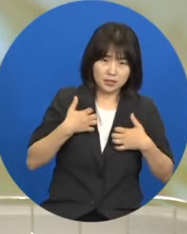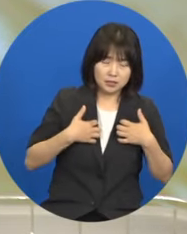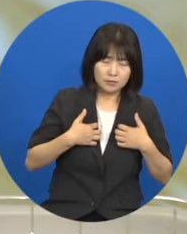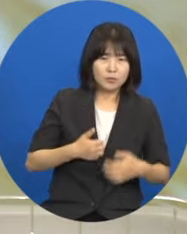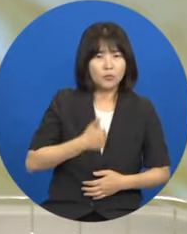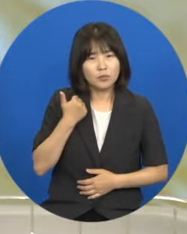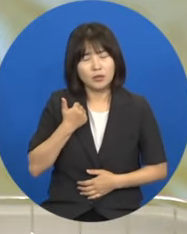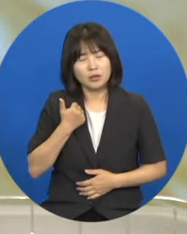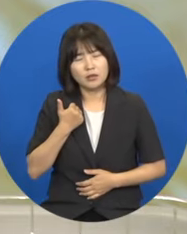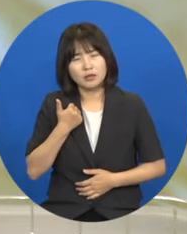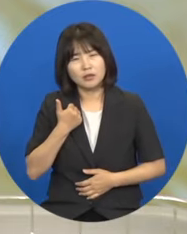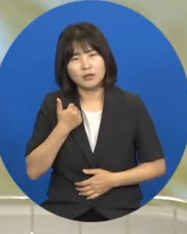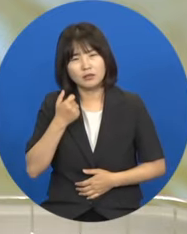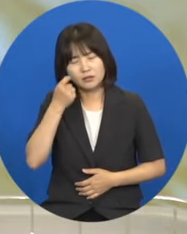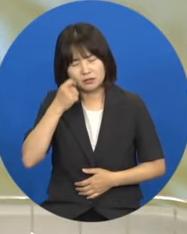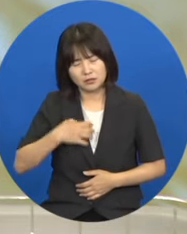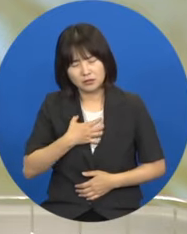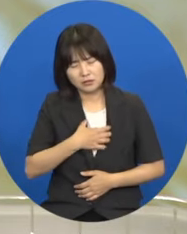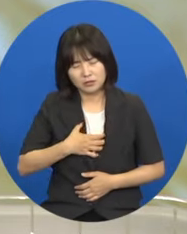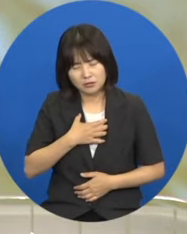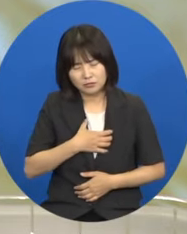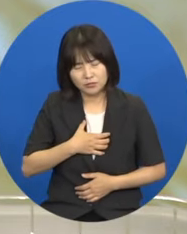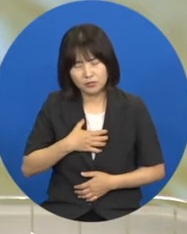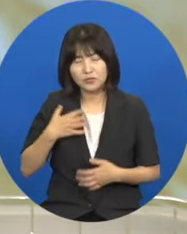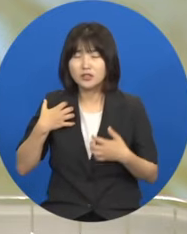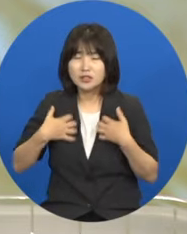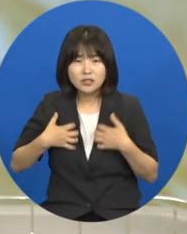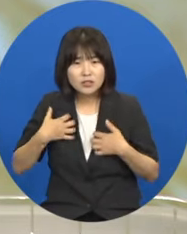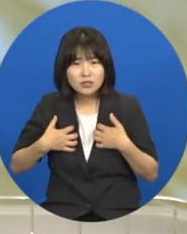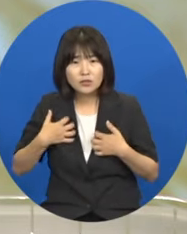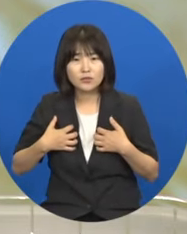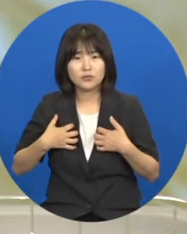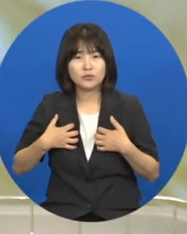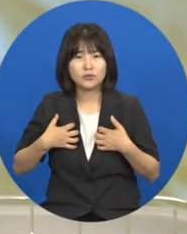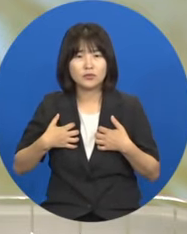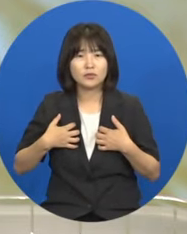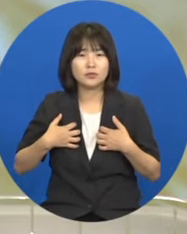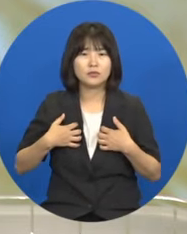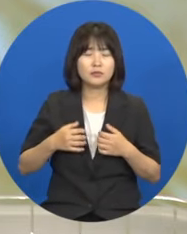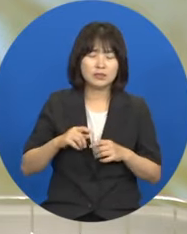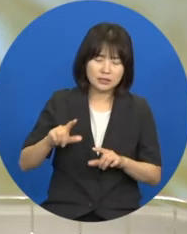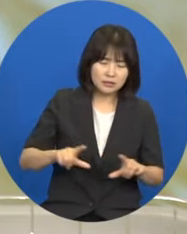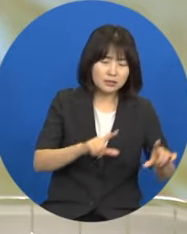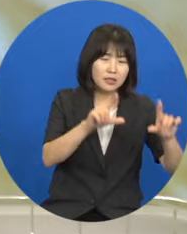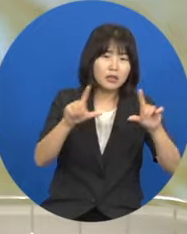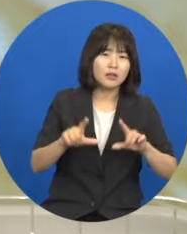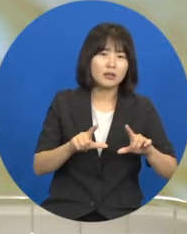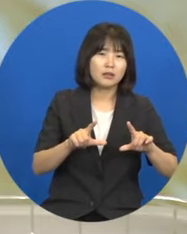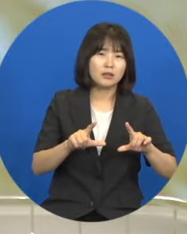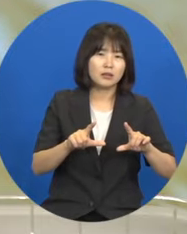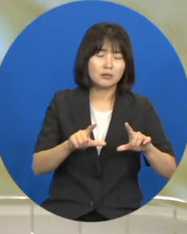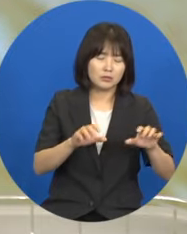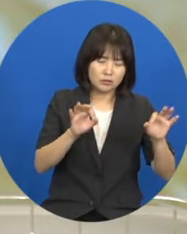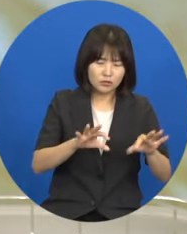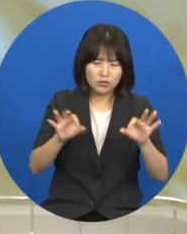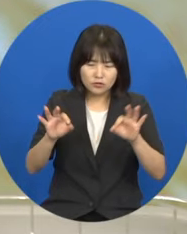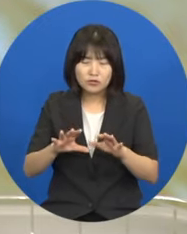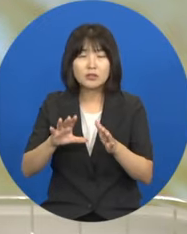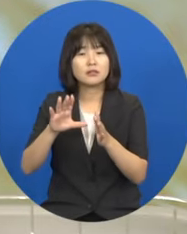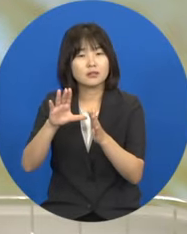락, 에, 오, 욕. 이처럼 우리들의 삶에서 구체적인 순간순간마다